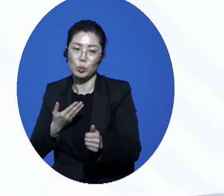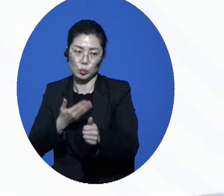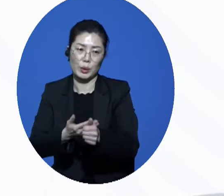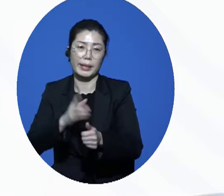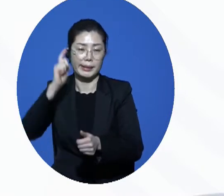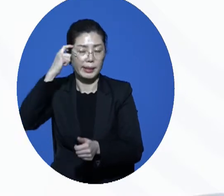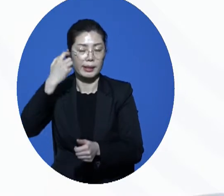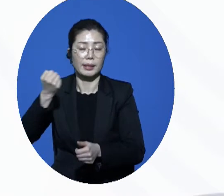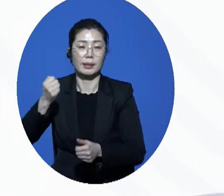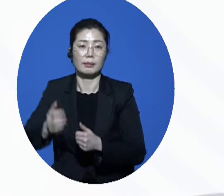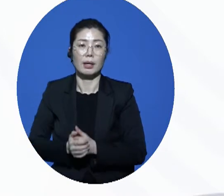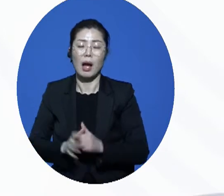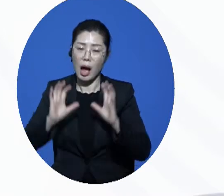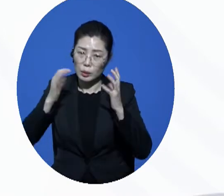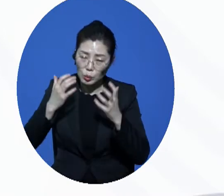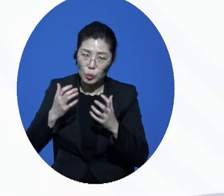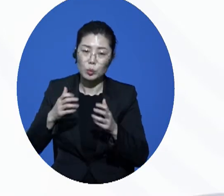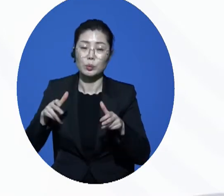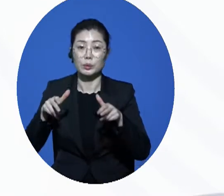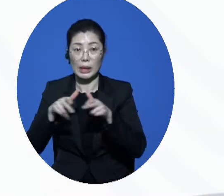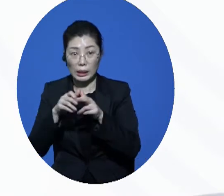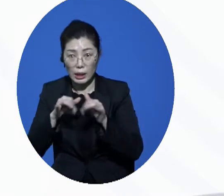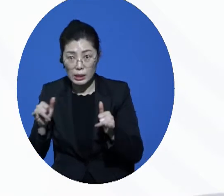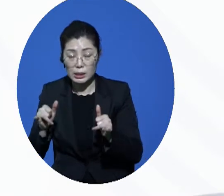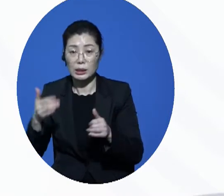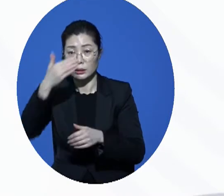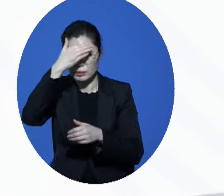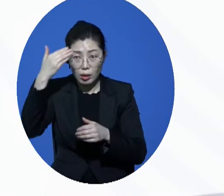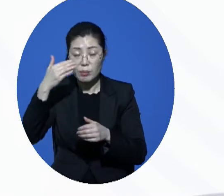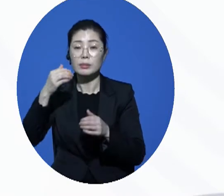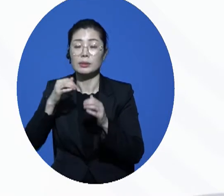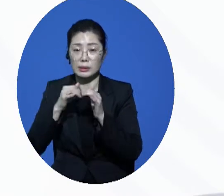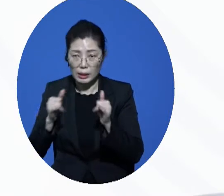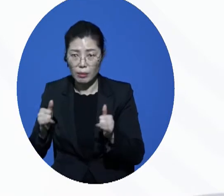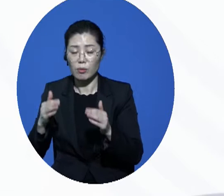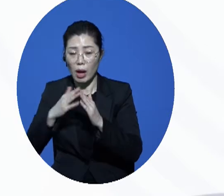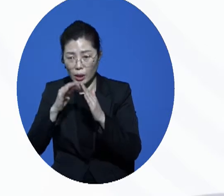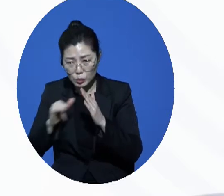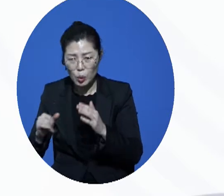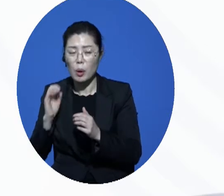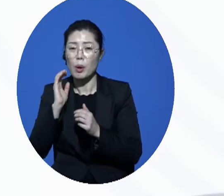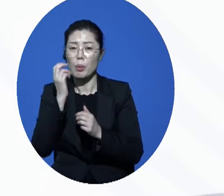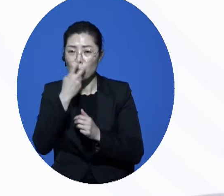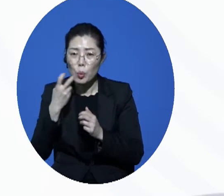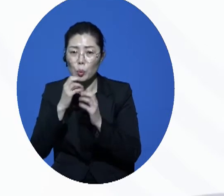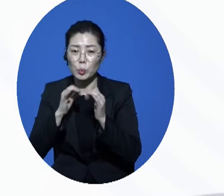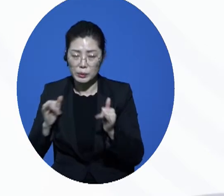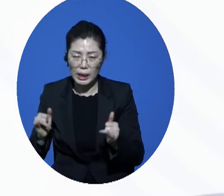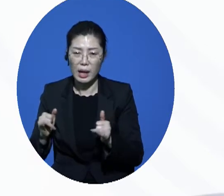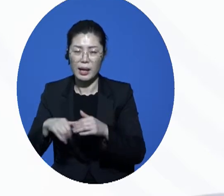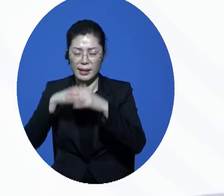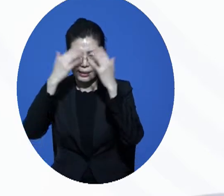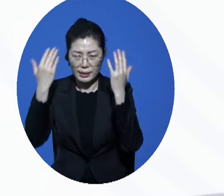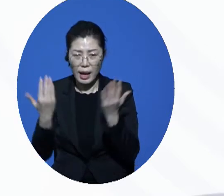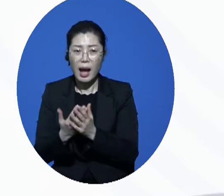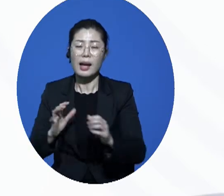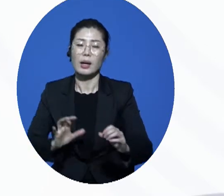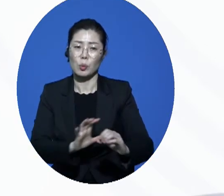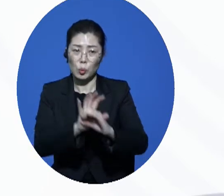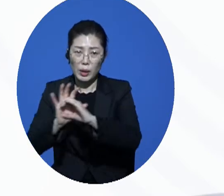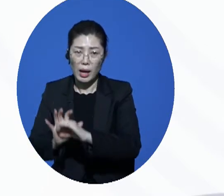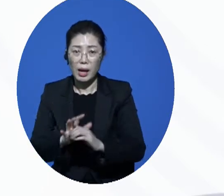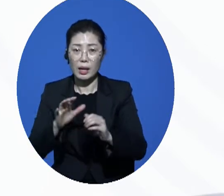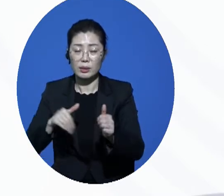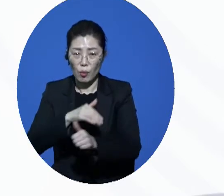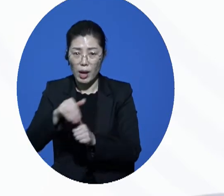더불어서 아동들과 또 장애 있는 청년들, 그들의 가족들과 보호자들이 이런 팬데믹에 대응하는 데